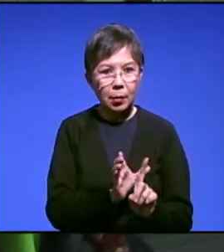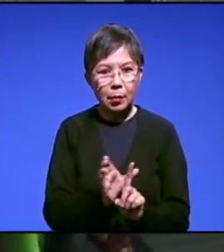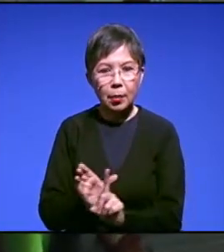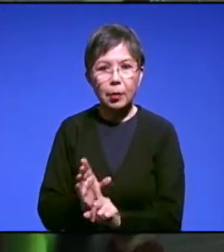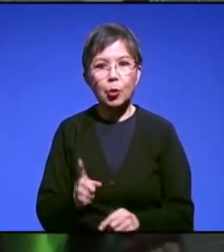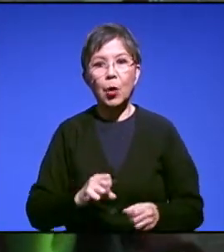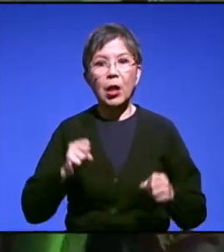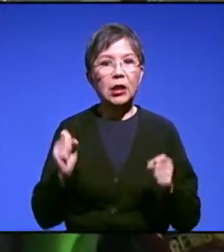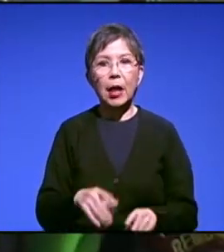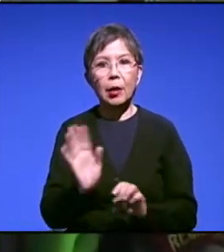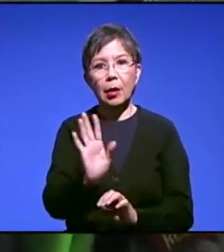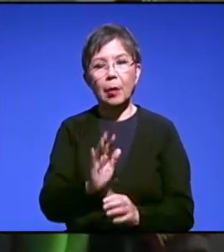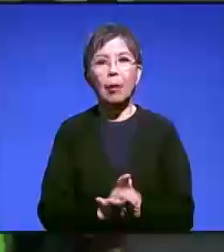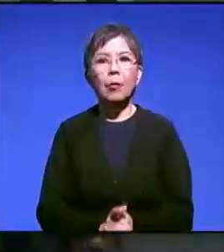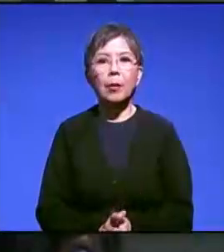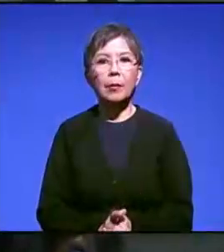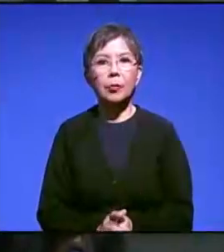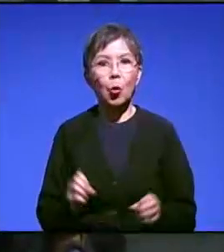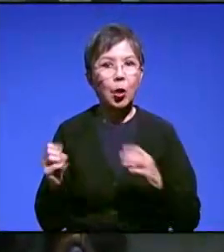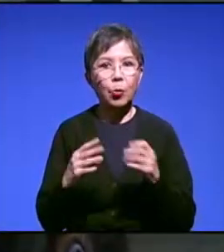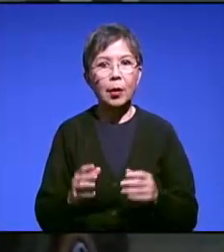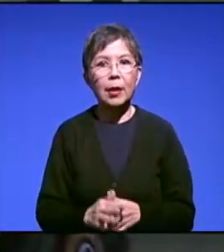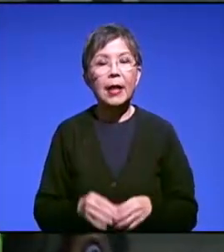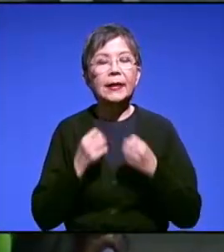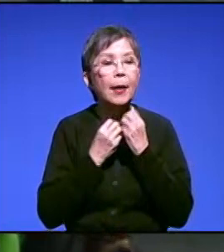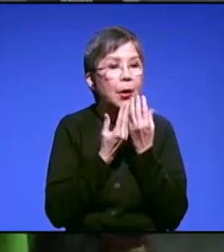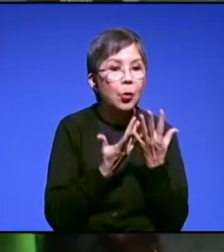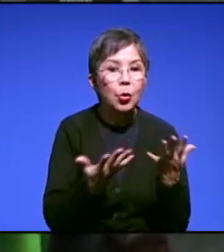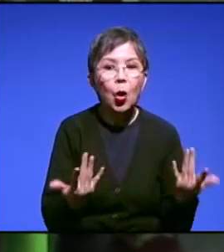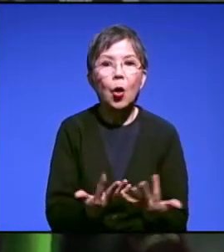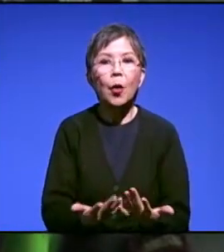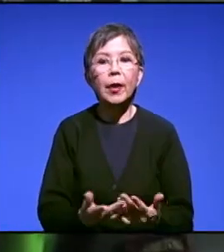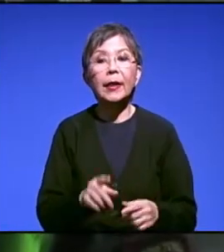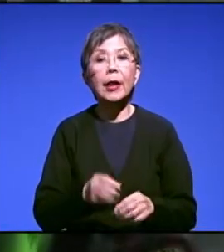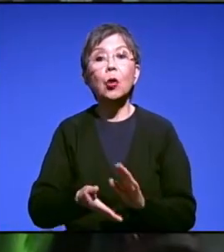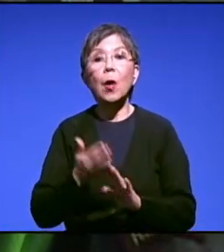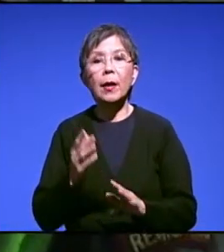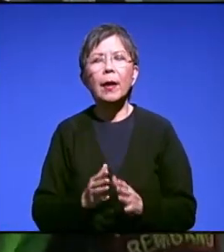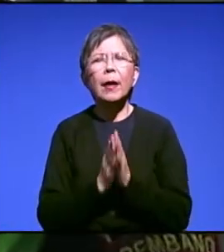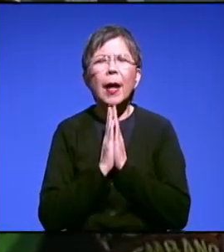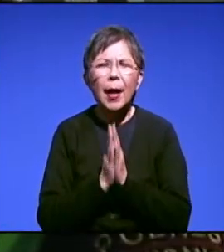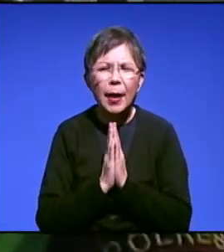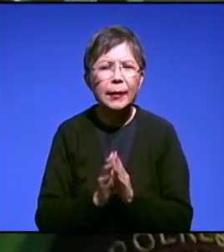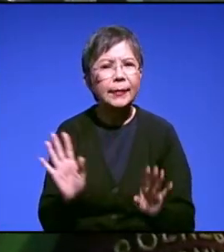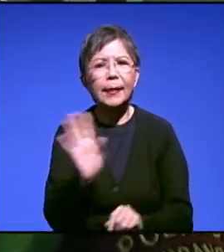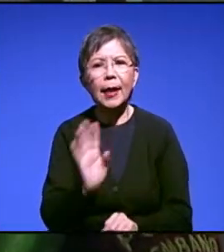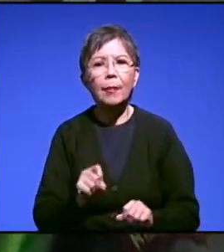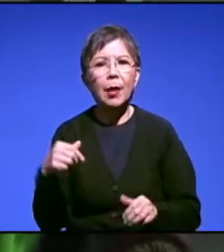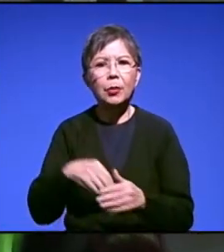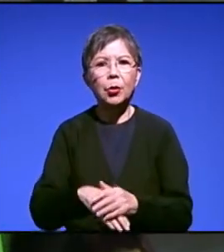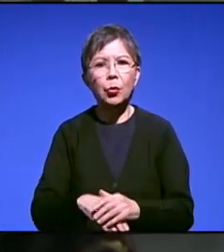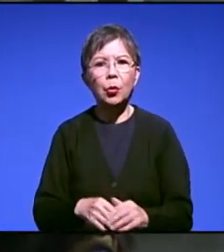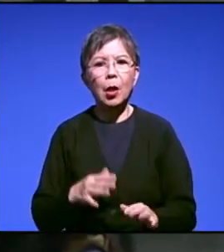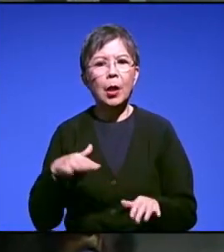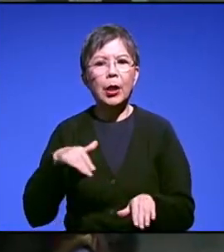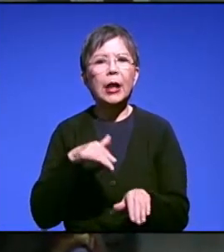terjadi sesuatu hal yang tidak kita inginkan. Sekali lagi menghimbau ke masyarakat yang masih di luar agar masuk karena